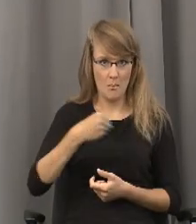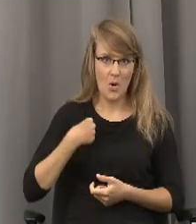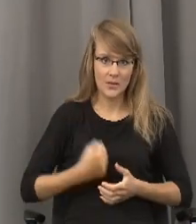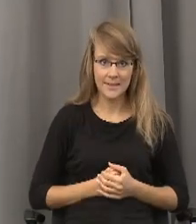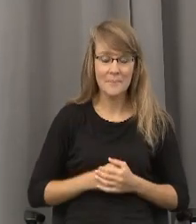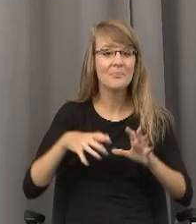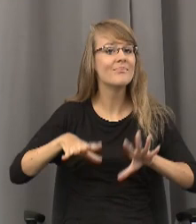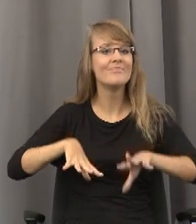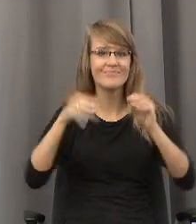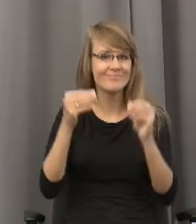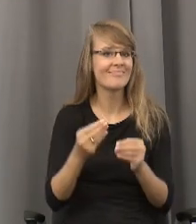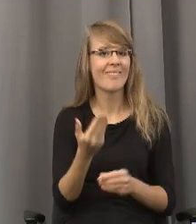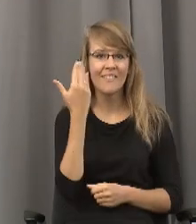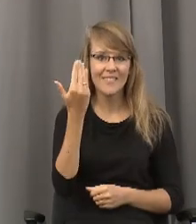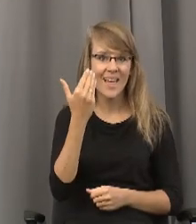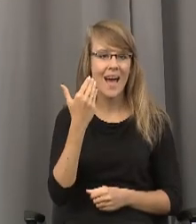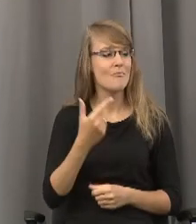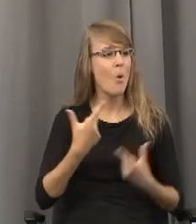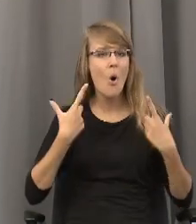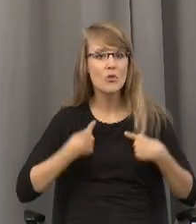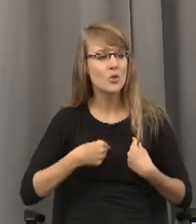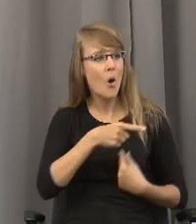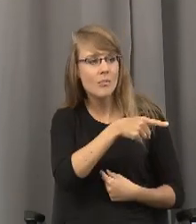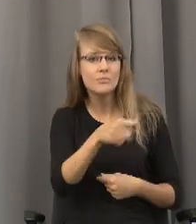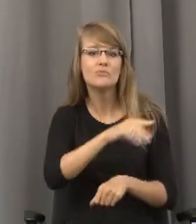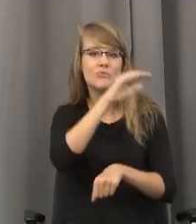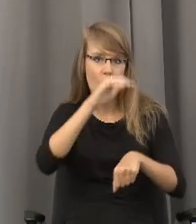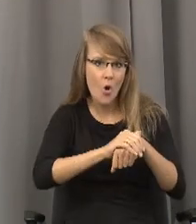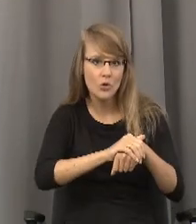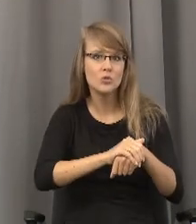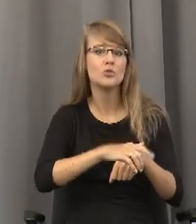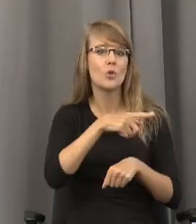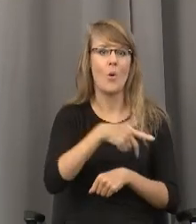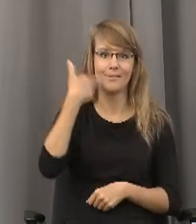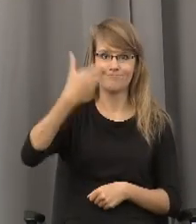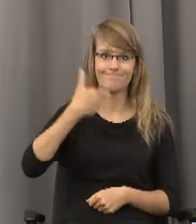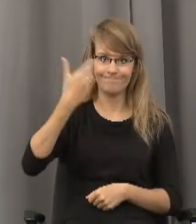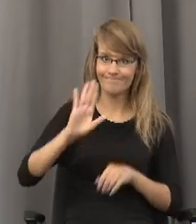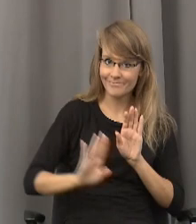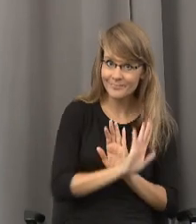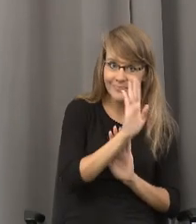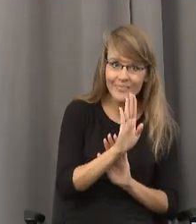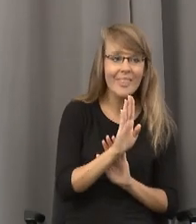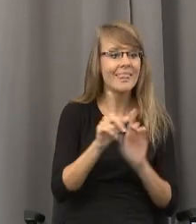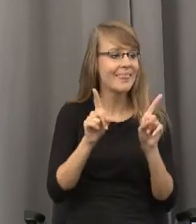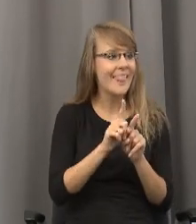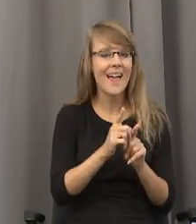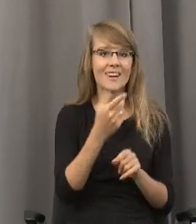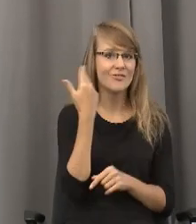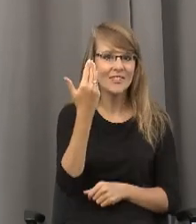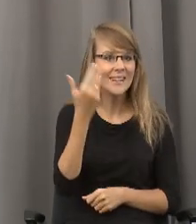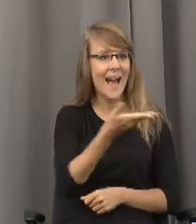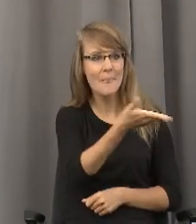chciałbym przywitać osoby, które zgodziły się pełnić funkcję prelegentów, ale także gości, którzy